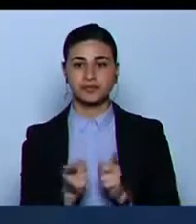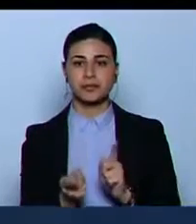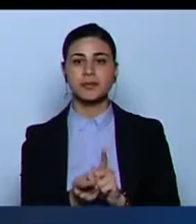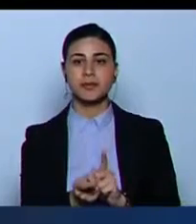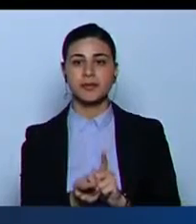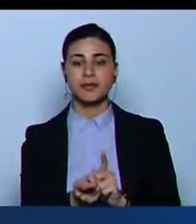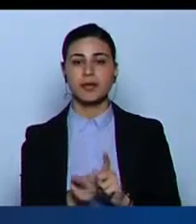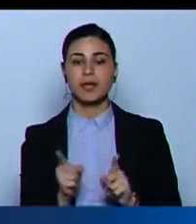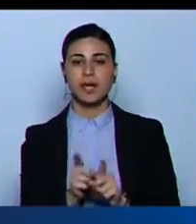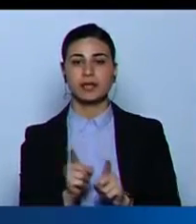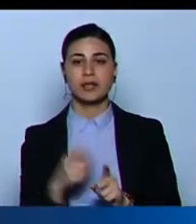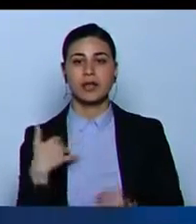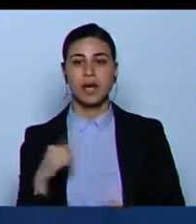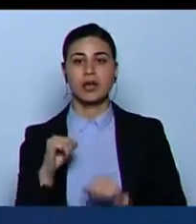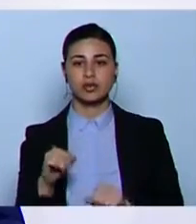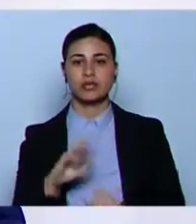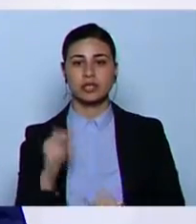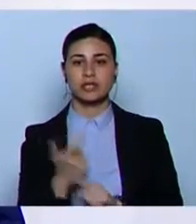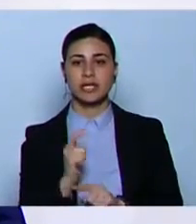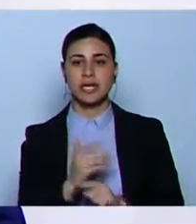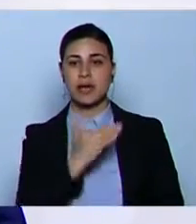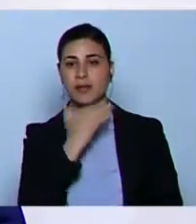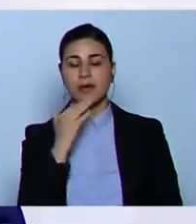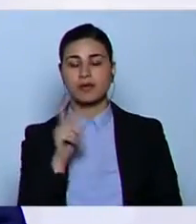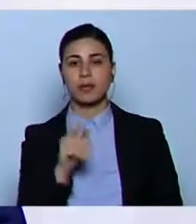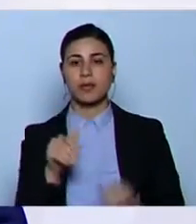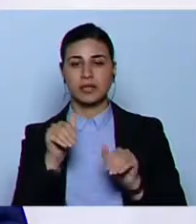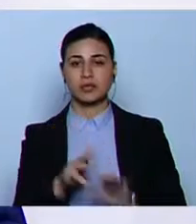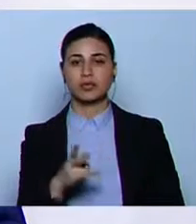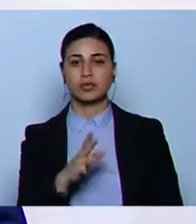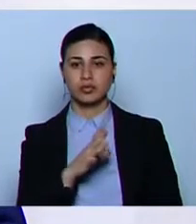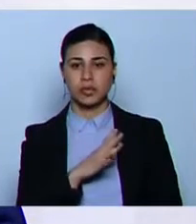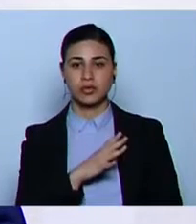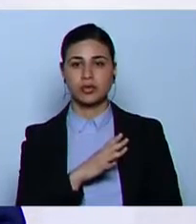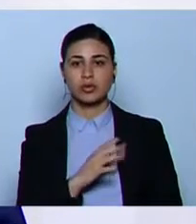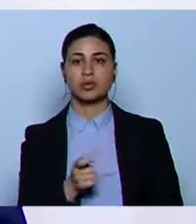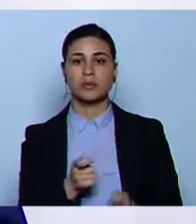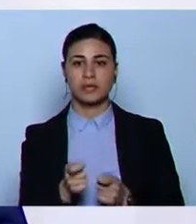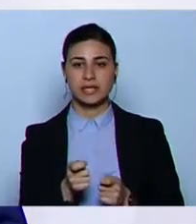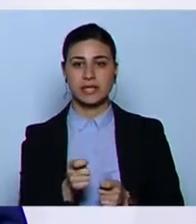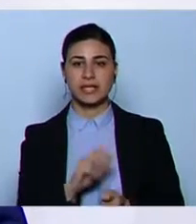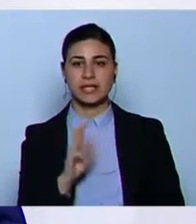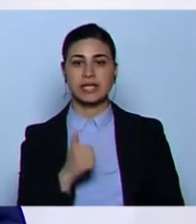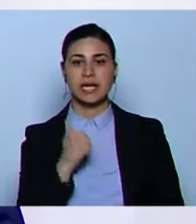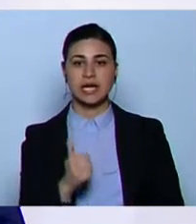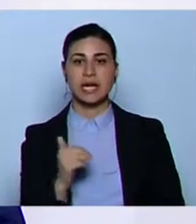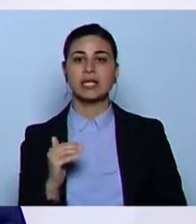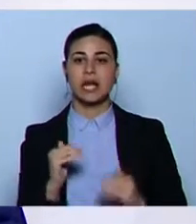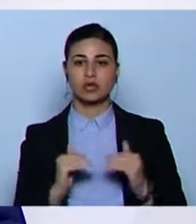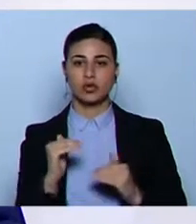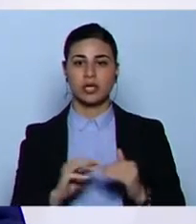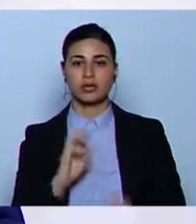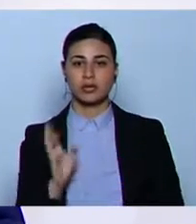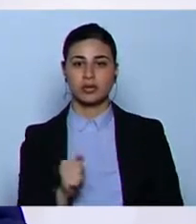და მე ასევე უჭერ მხარს და ძალიან ბევრი, რომ გადაწყვეტილებები იყოს ფრთხილი, კარგად აწონდაწონილი